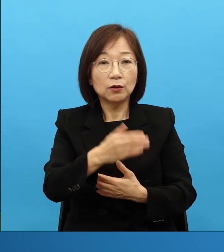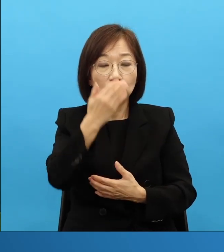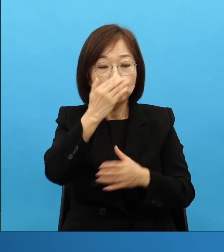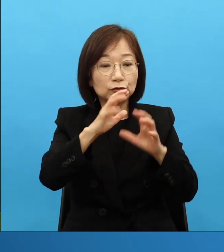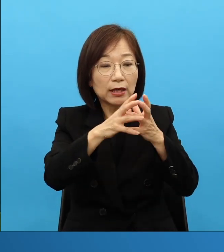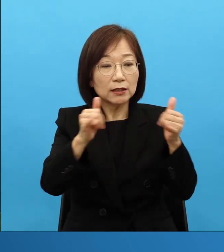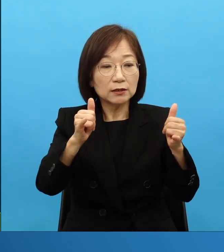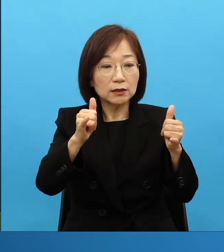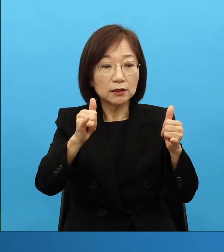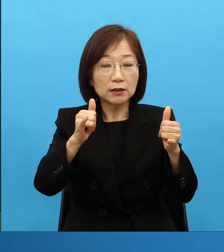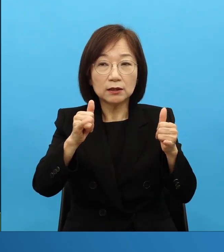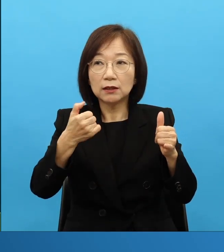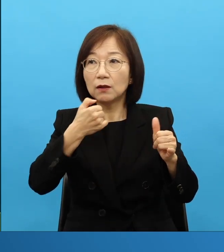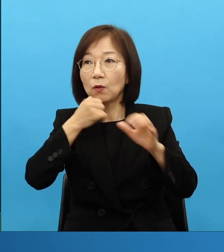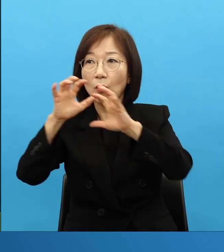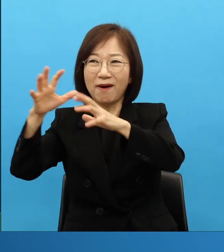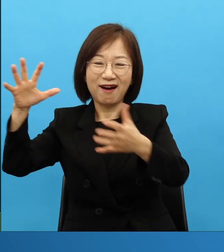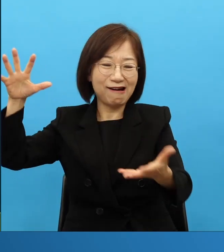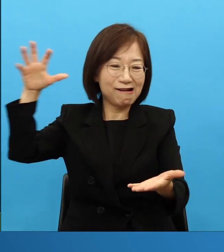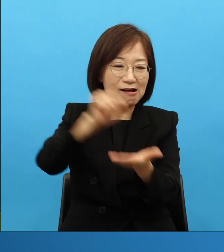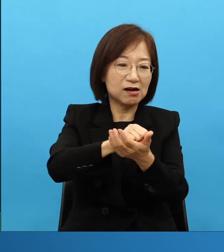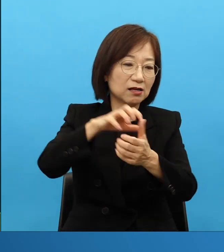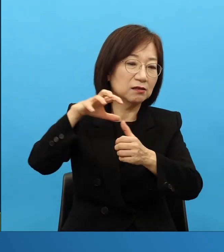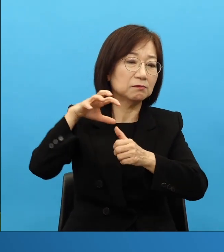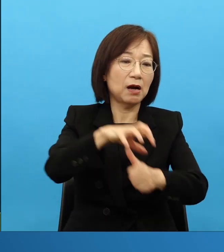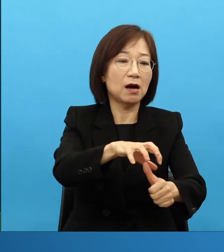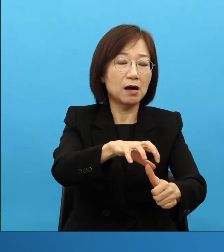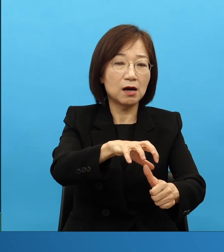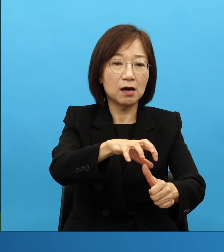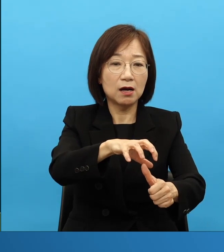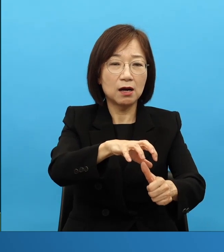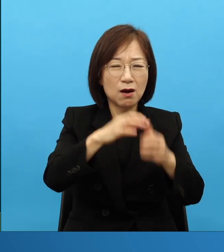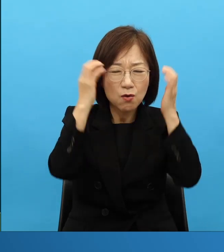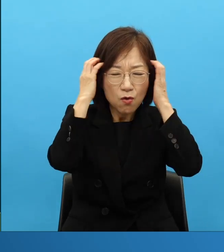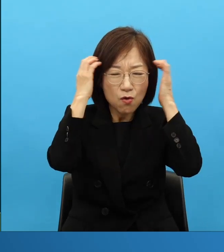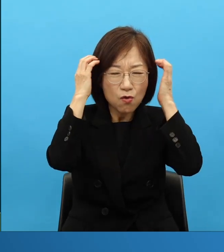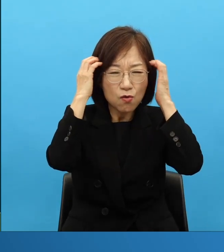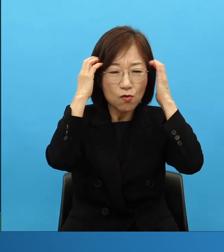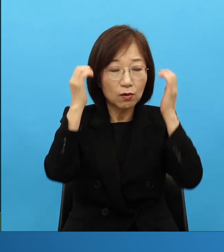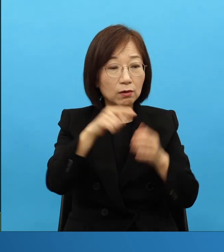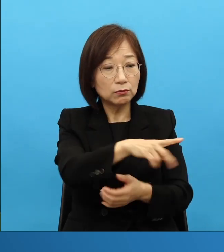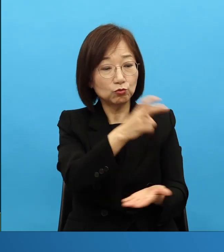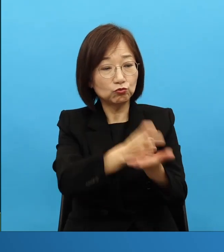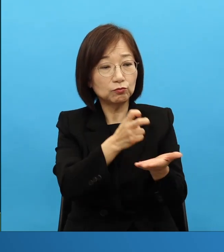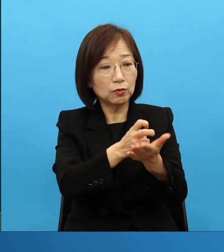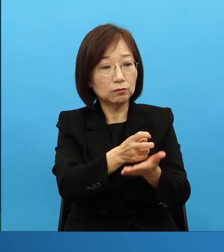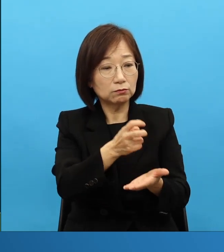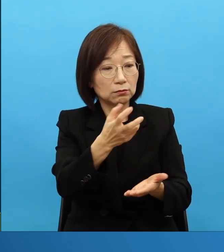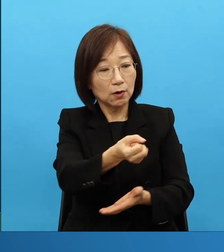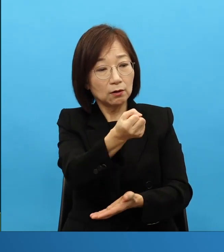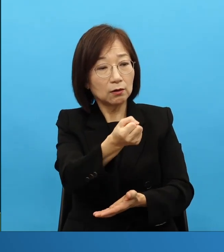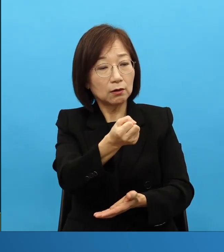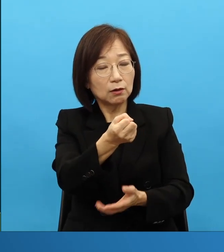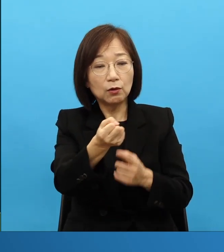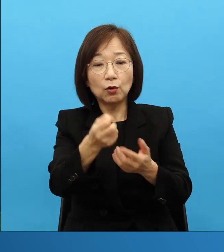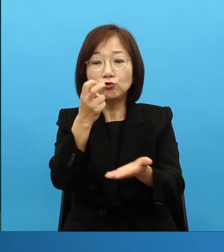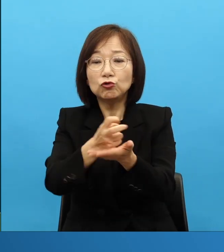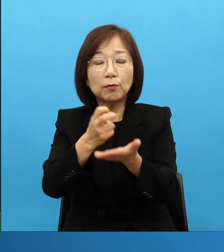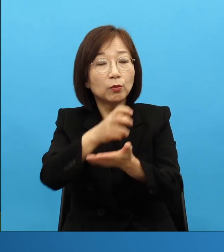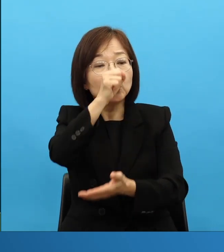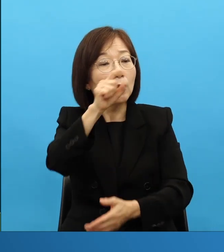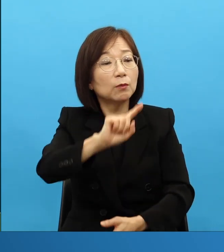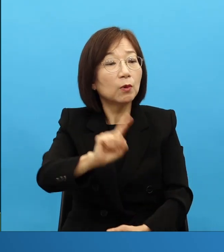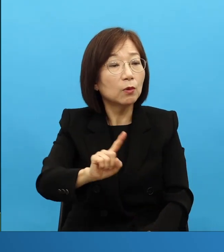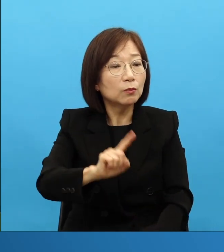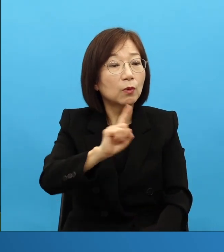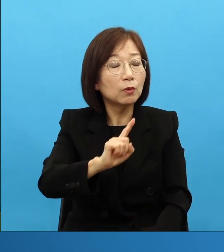about you don't talk about the gospel. You follow all the laws, but what has been good for you? You're colonized. There's nothing going well 나 그 for you. 바울의 심령이 이해돼요. And